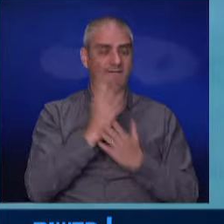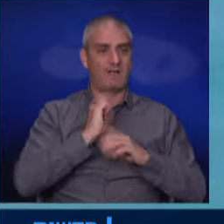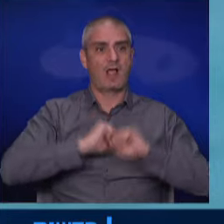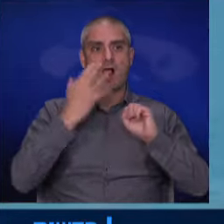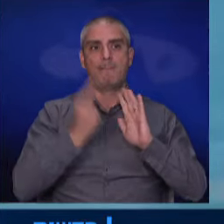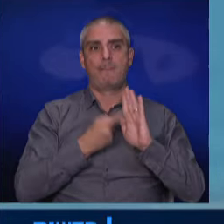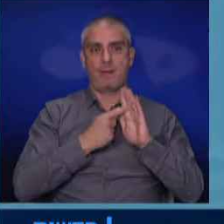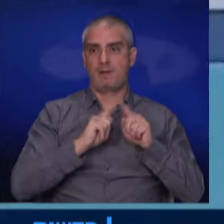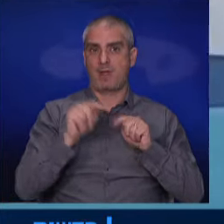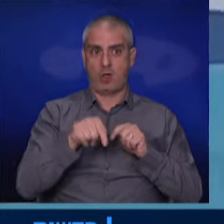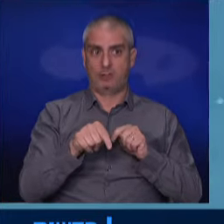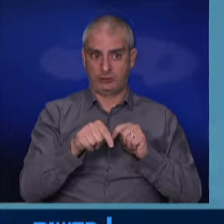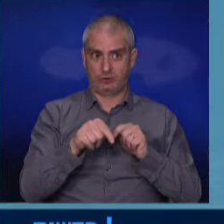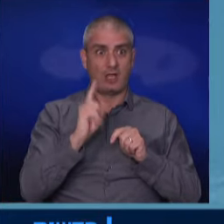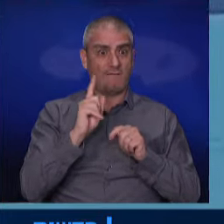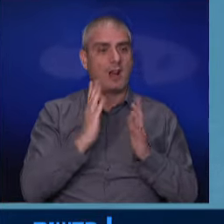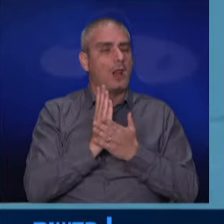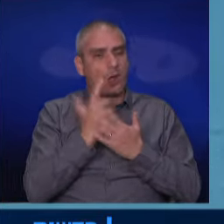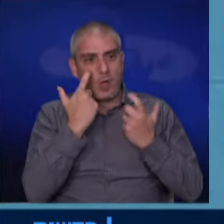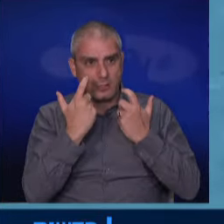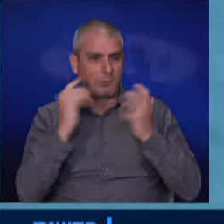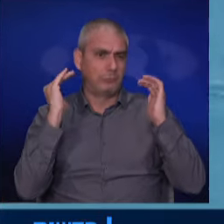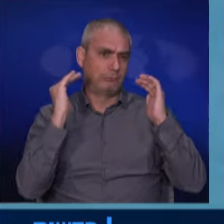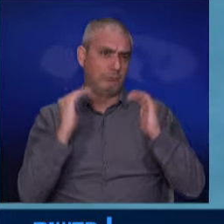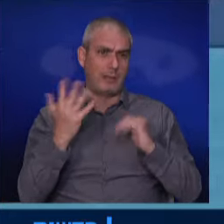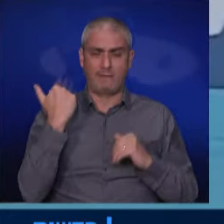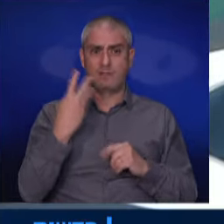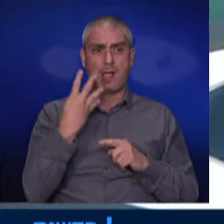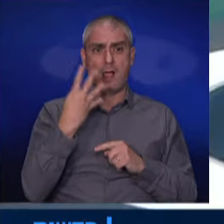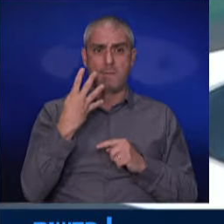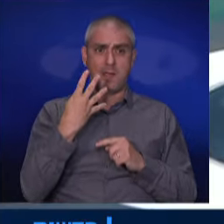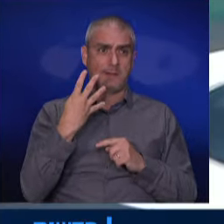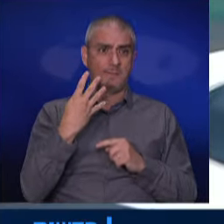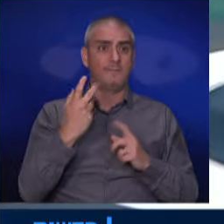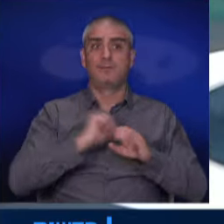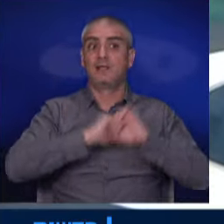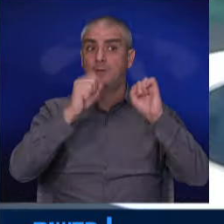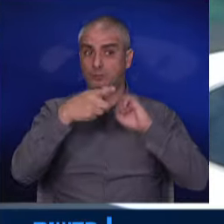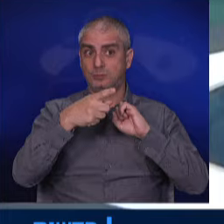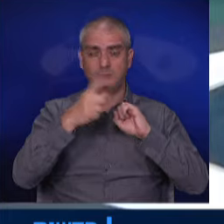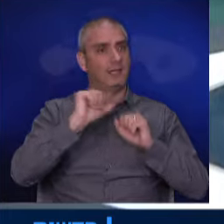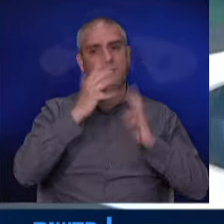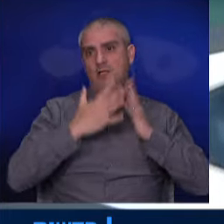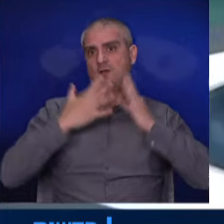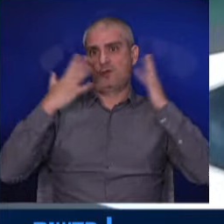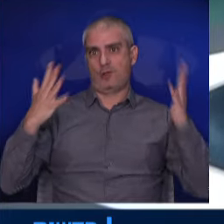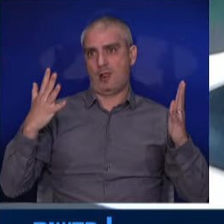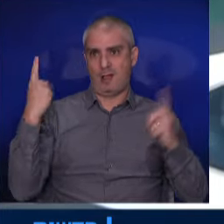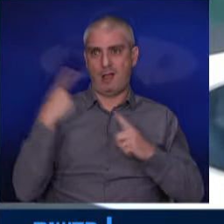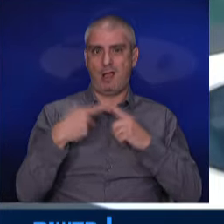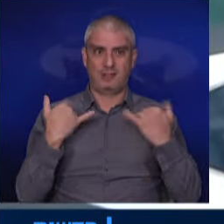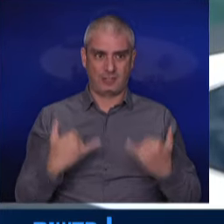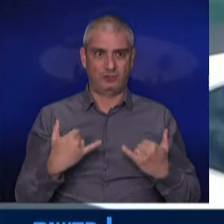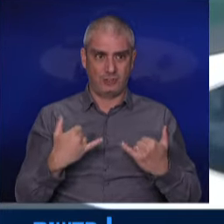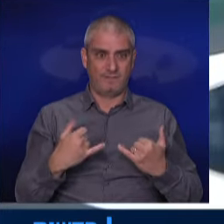כמה פעמים החודש, אך הכוננות סביבו ירדה רק לפני 4 ימים. Today's activity was the biggest so far, spewing